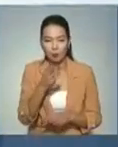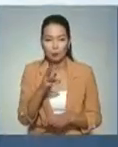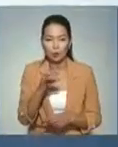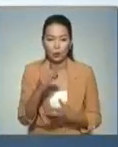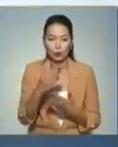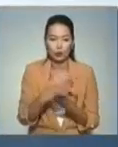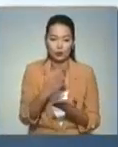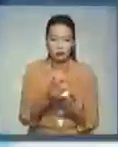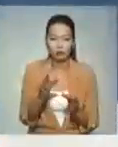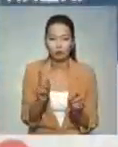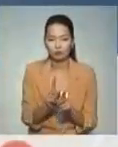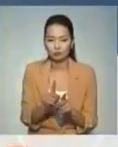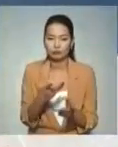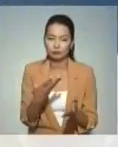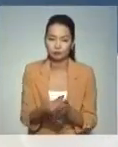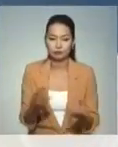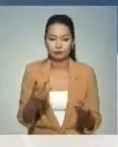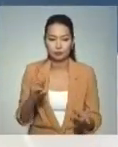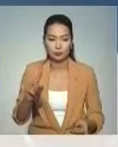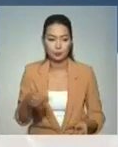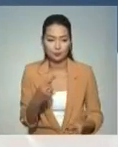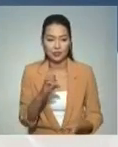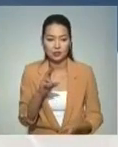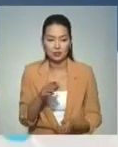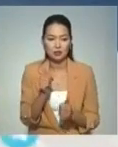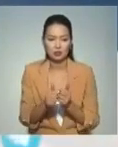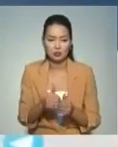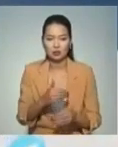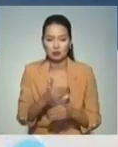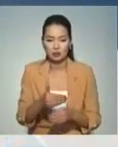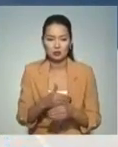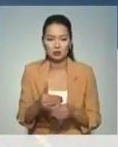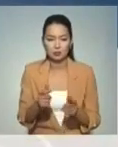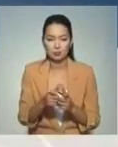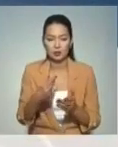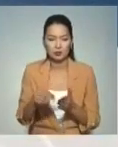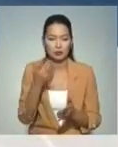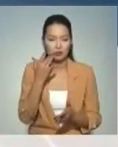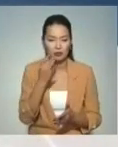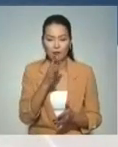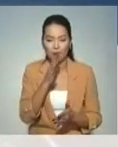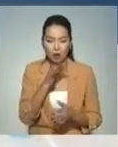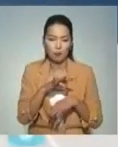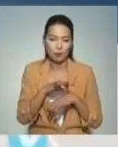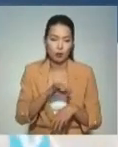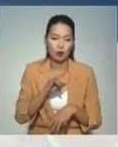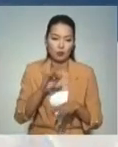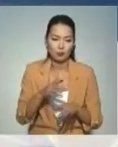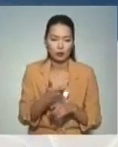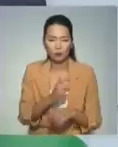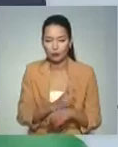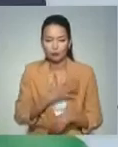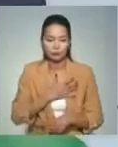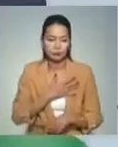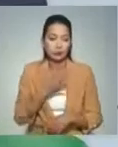былай-былай деп. Скат неге үнемі кешігет? Скатқа билет алсақ, уақытымыздың барлығы аэропортта өтеді. Өте нашар, әрдайым